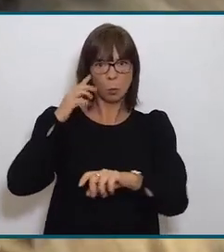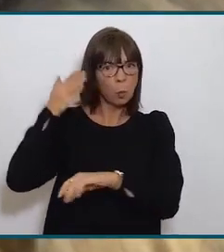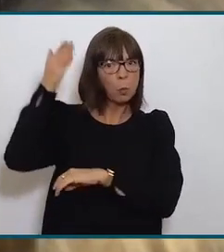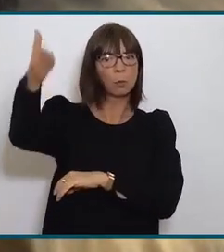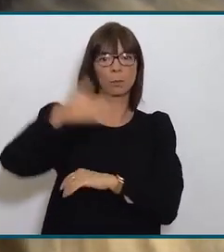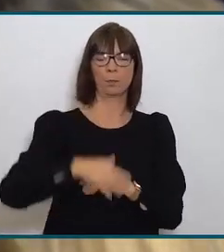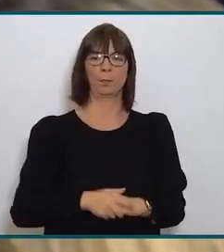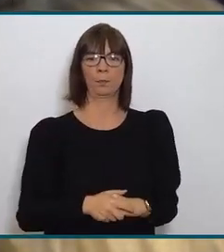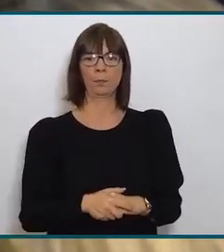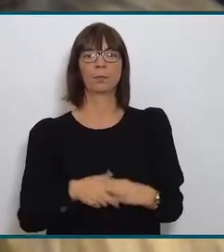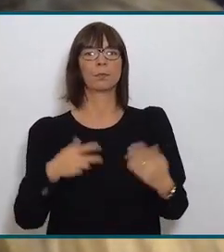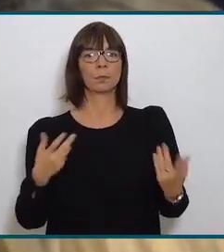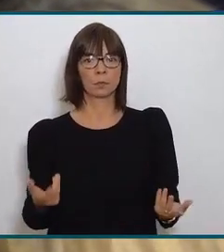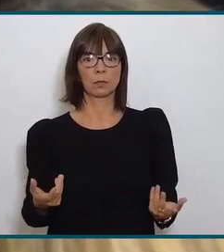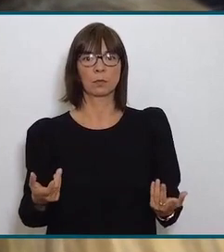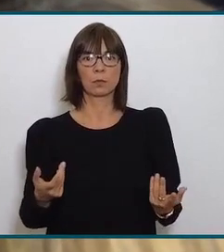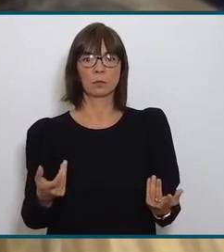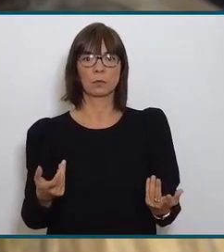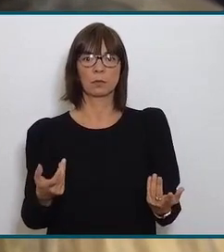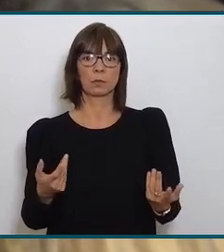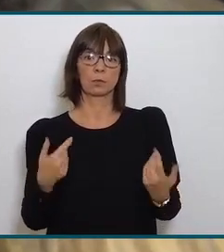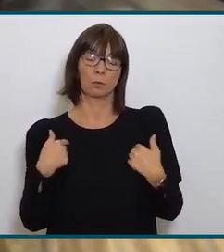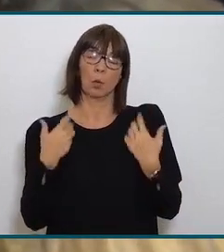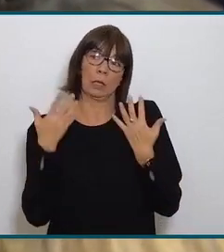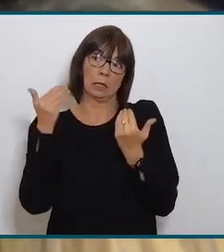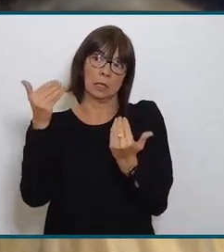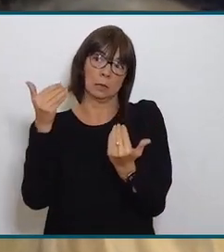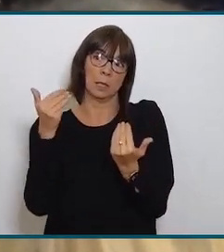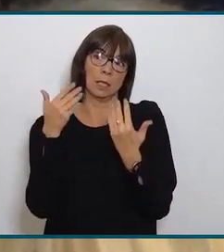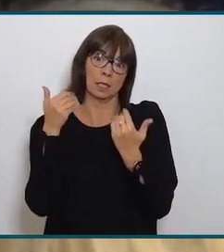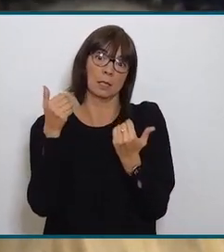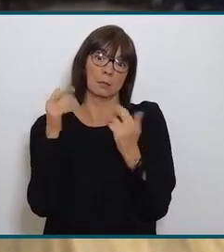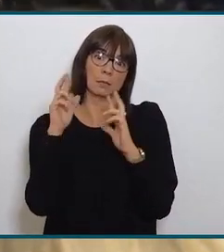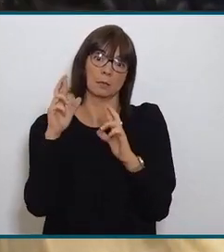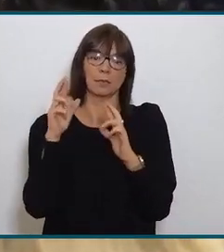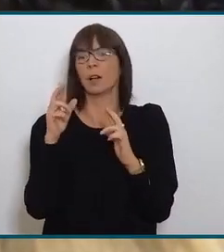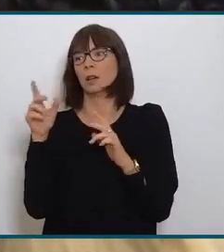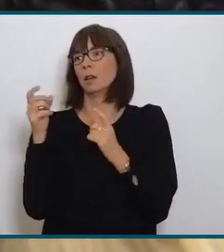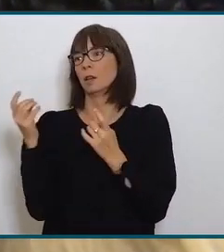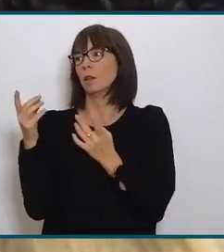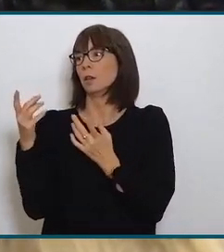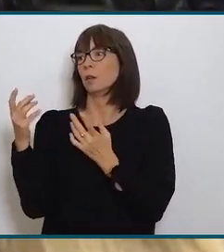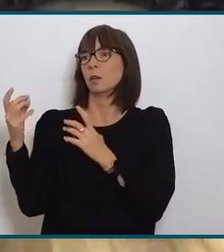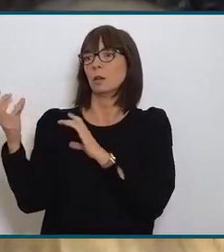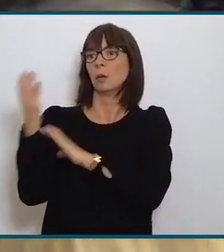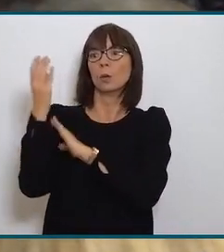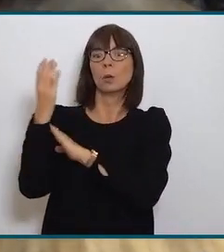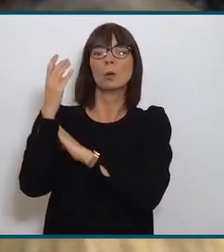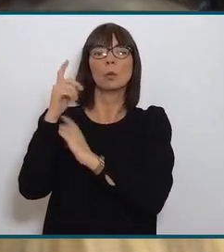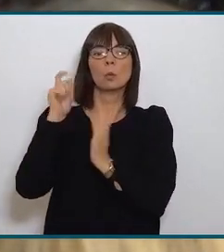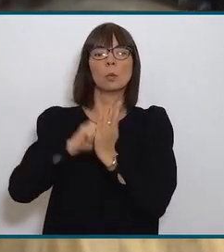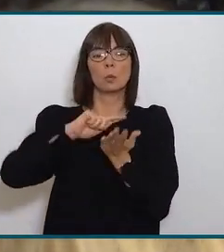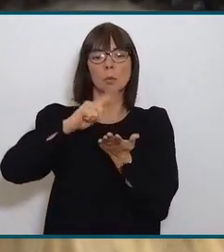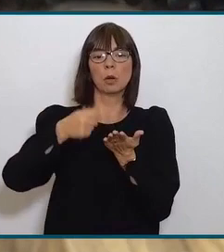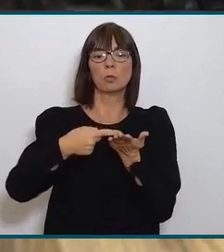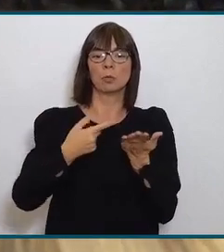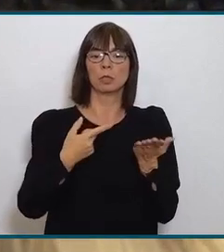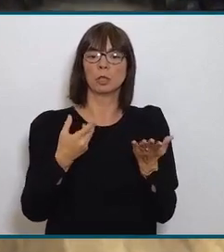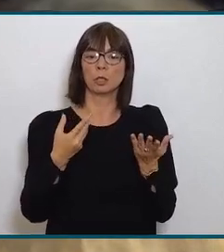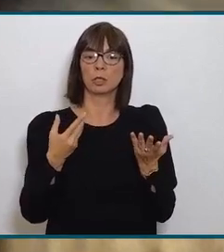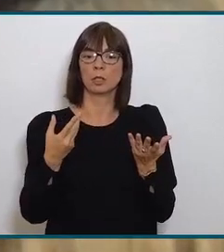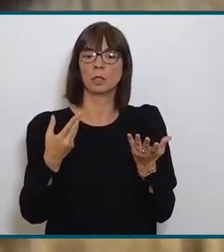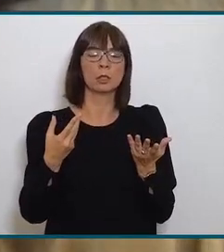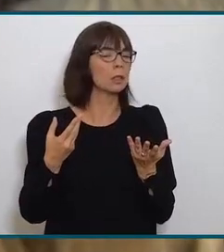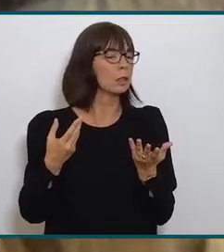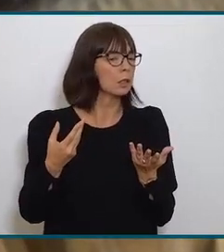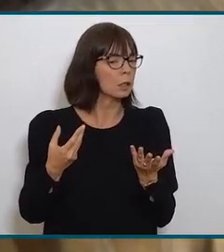Dès lors, je forme le vœu, je souhaite que nos oppositions à l'occasion du budget ne viennent pas morigéner notre majorité sur les dites